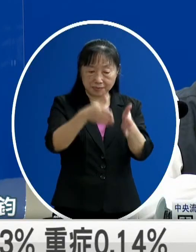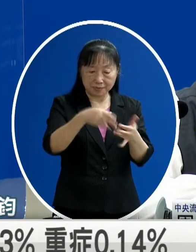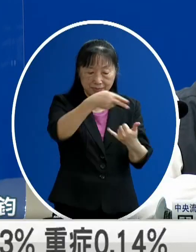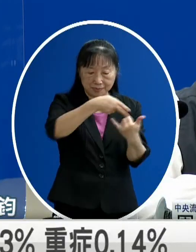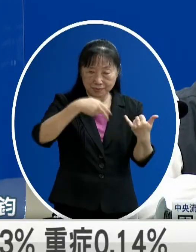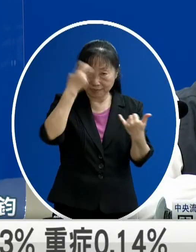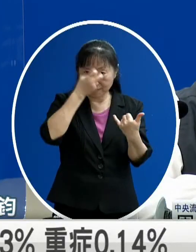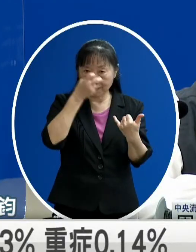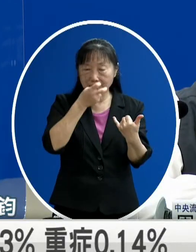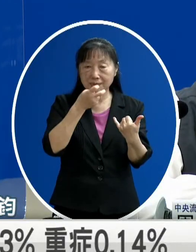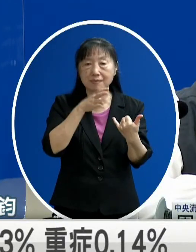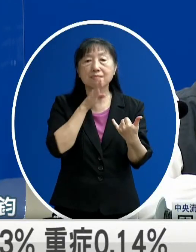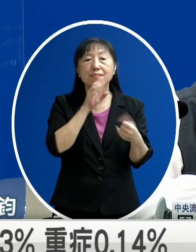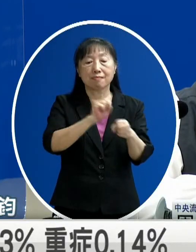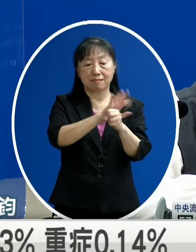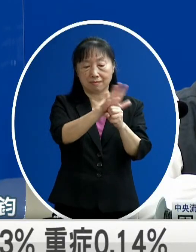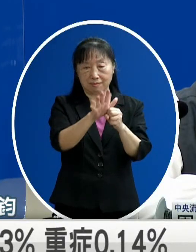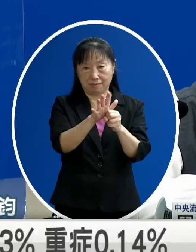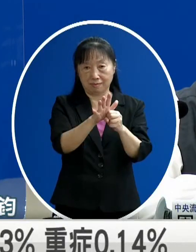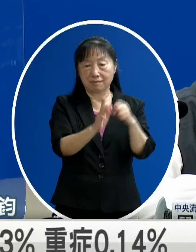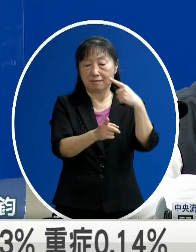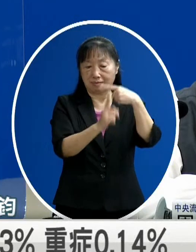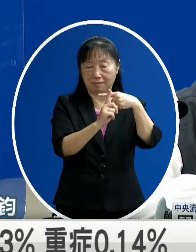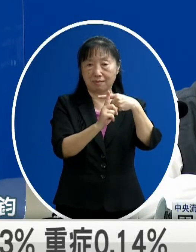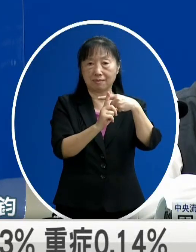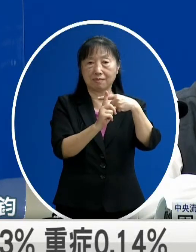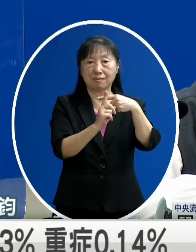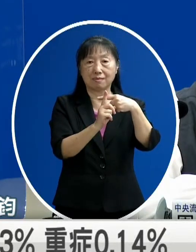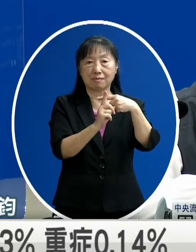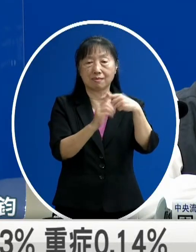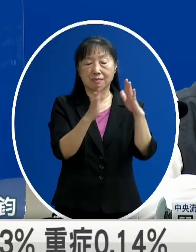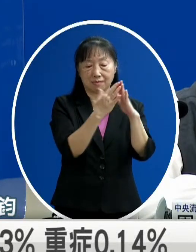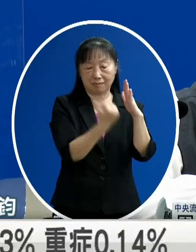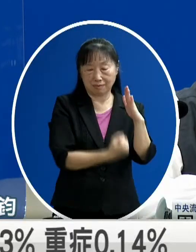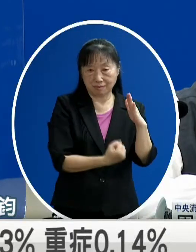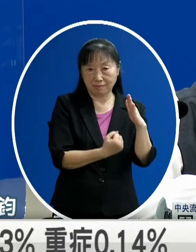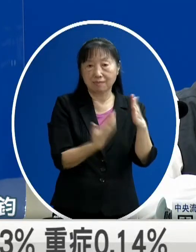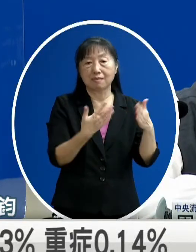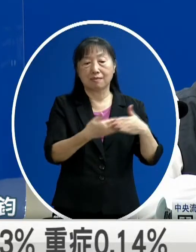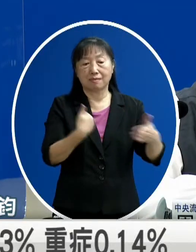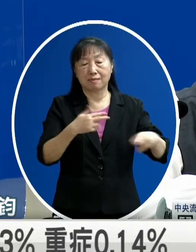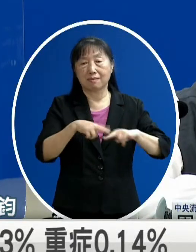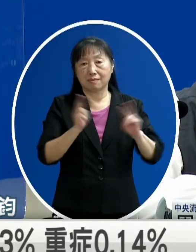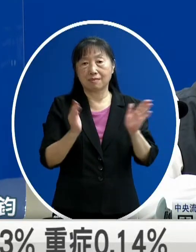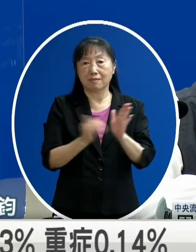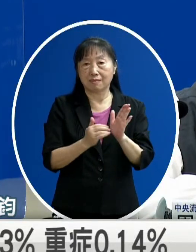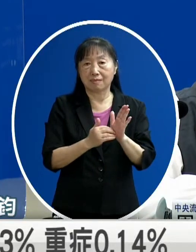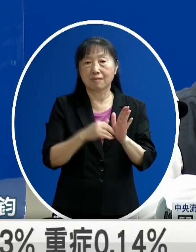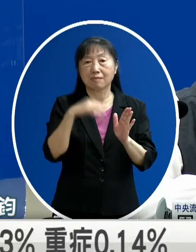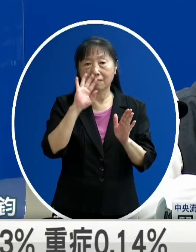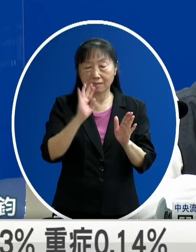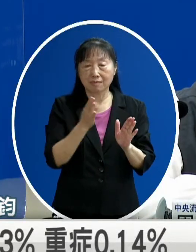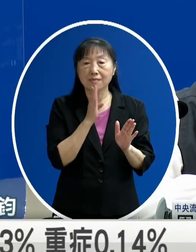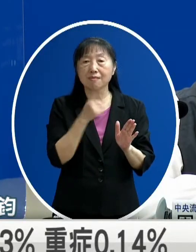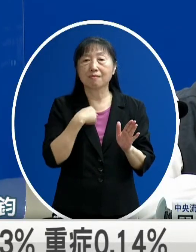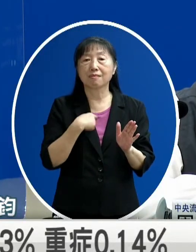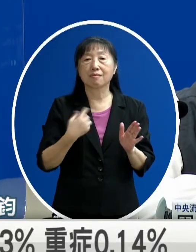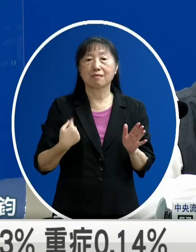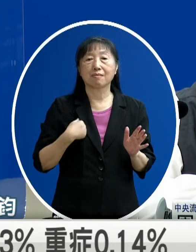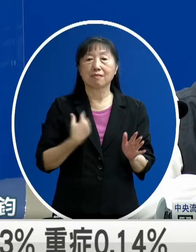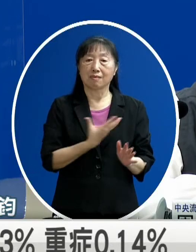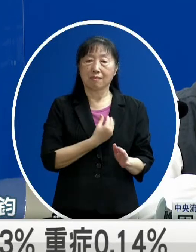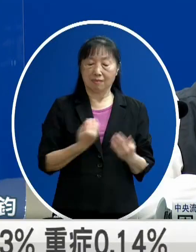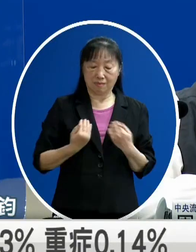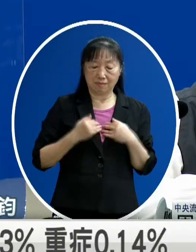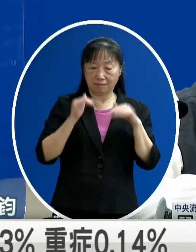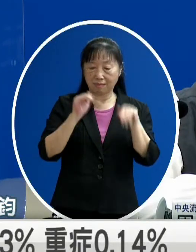有这个，新冠确诊的，居家照护完成之后结隔，但是又合并有心肺衰竭的一个